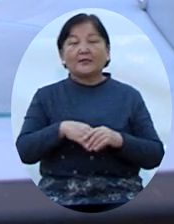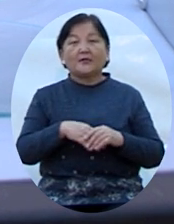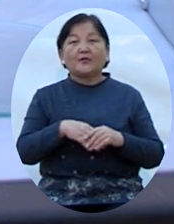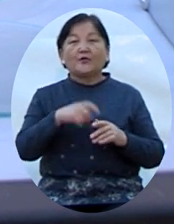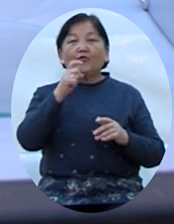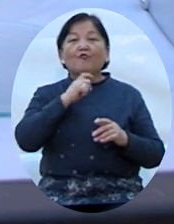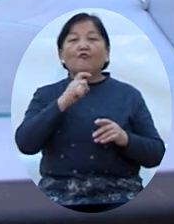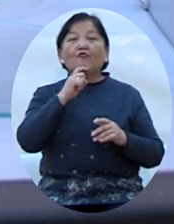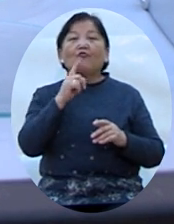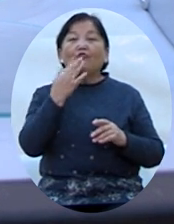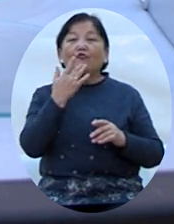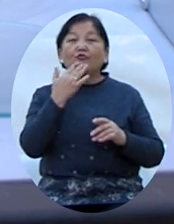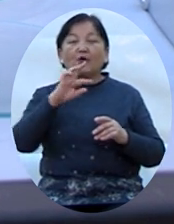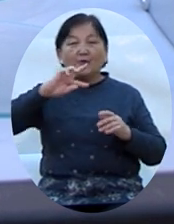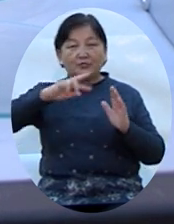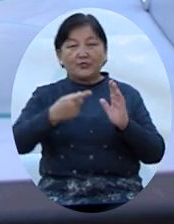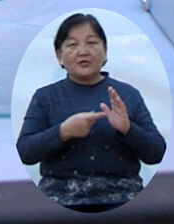цэнхэр өнгийг үзүүлж байна.